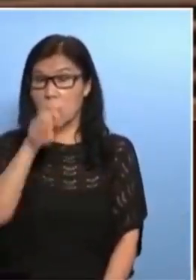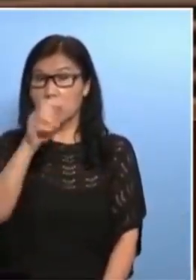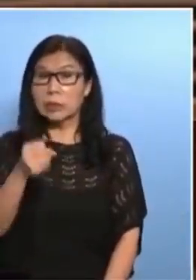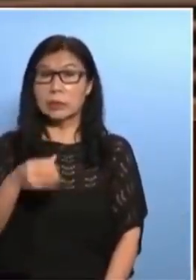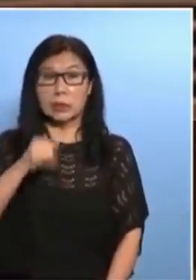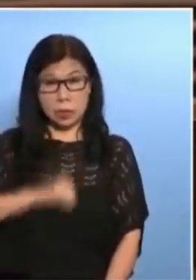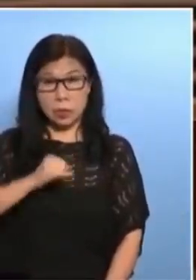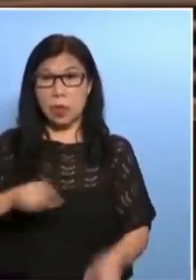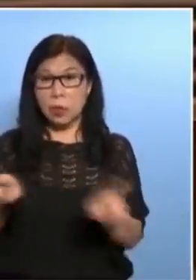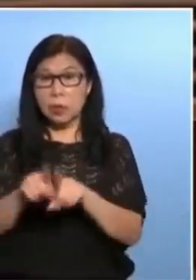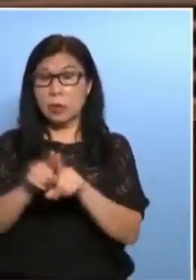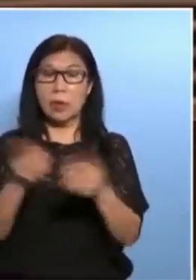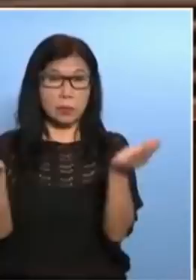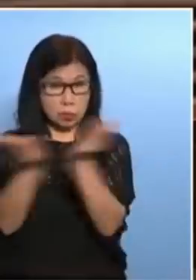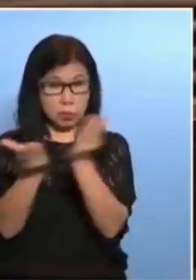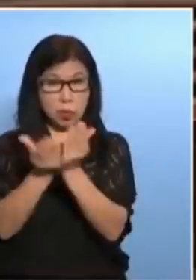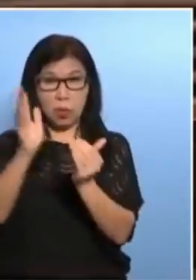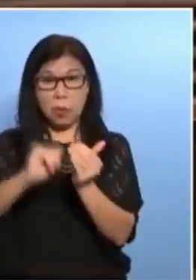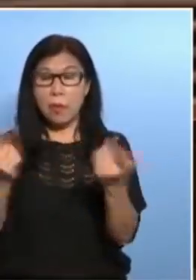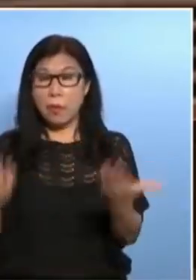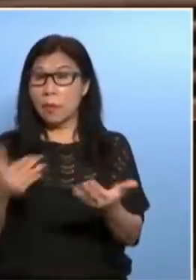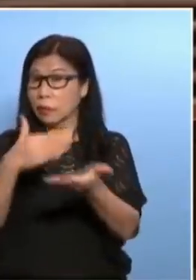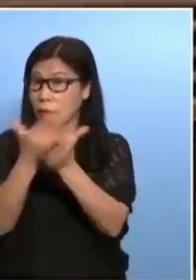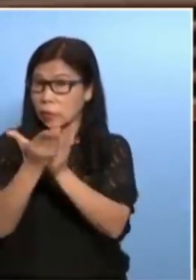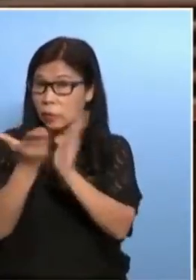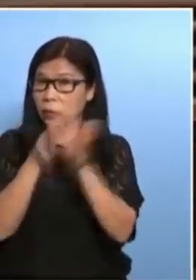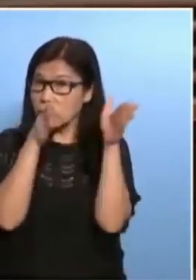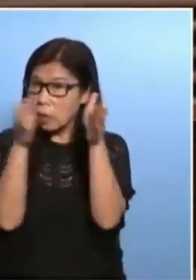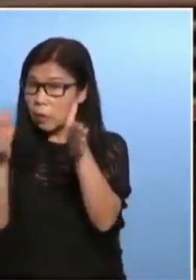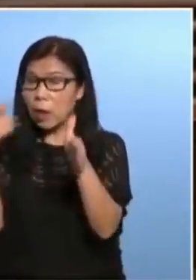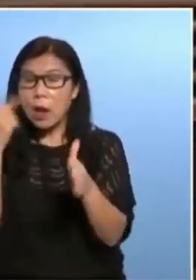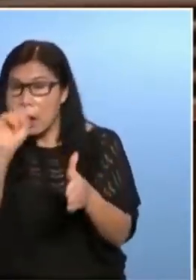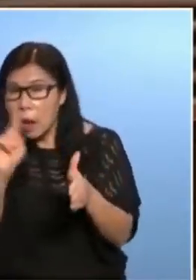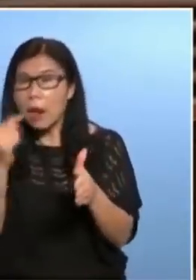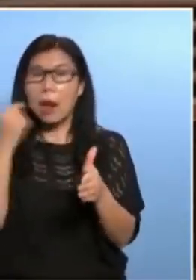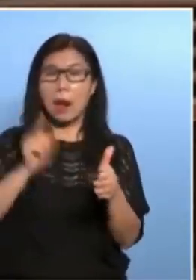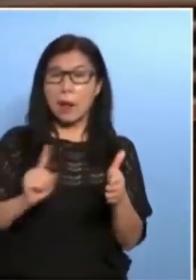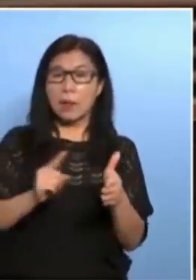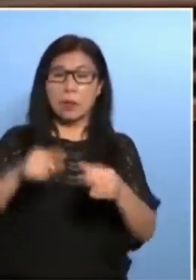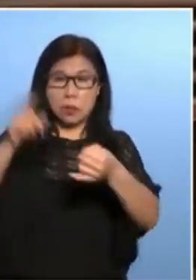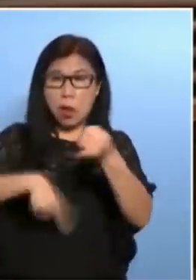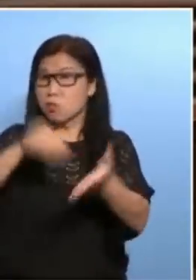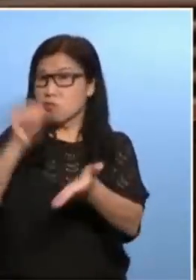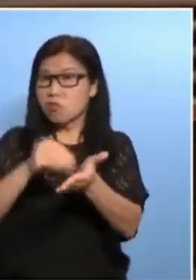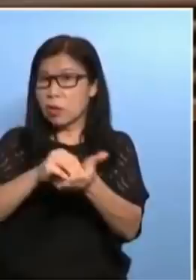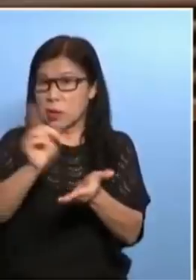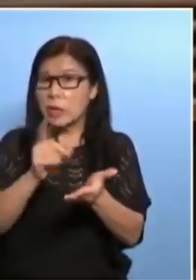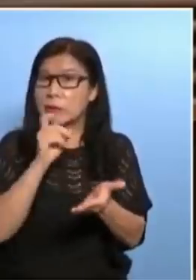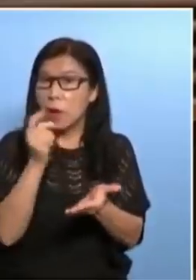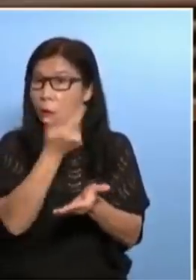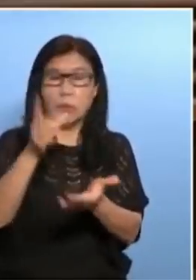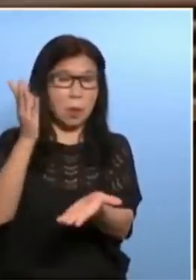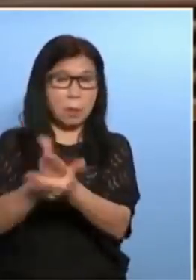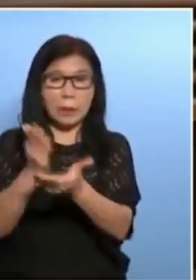侮辱兩個字，正正就反映咗可以係有不同嘅觀點，可以作出不同嘅結論。呢一個